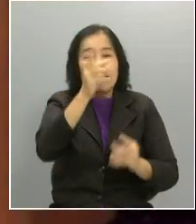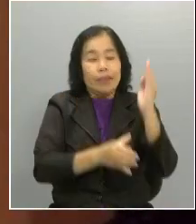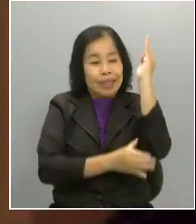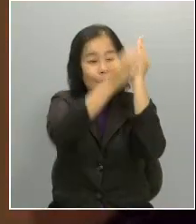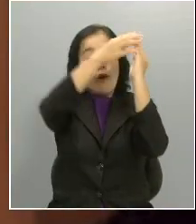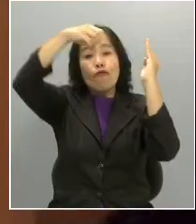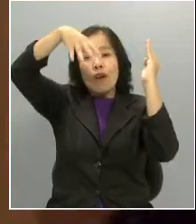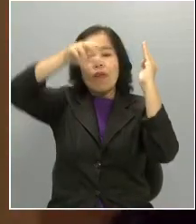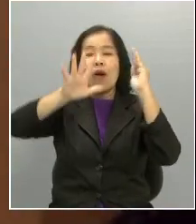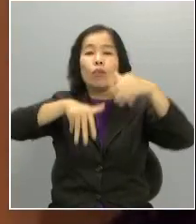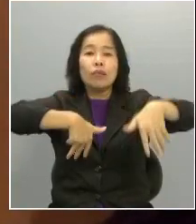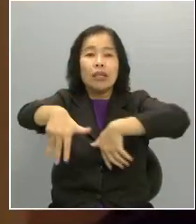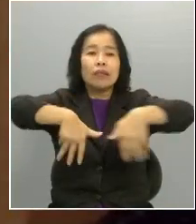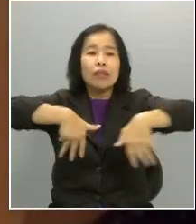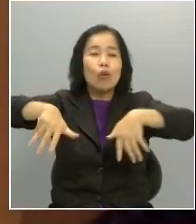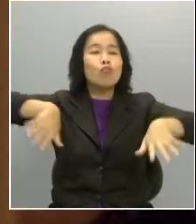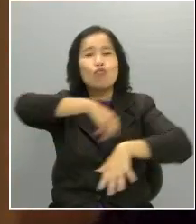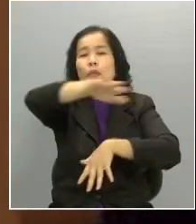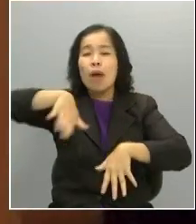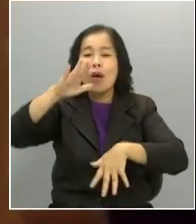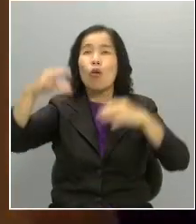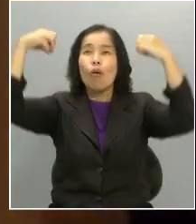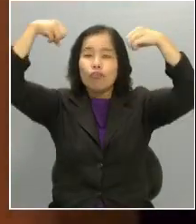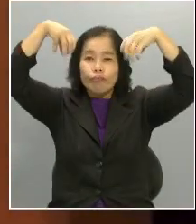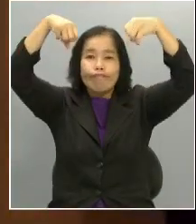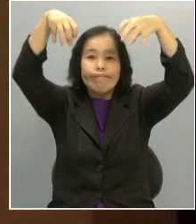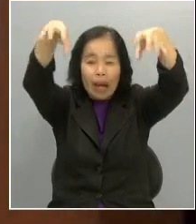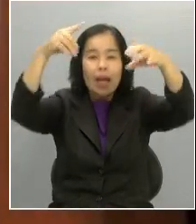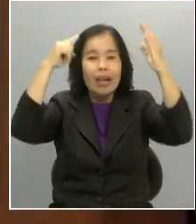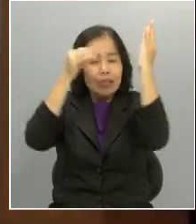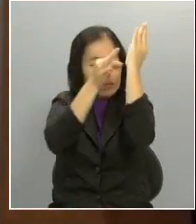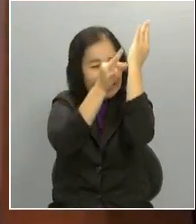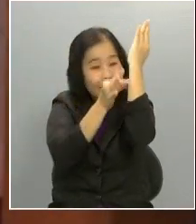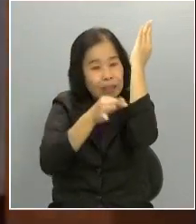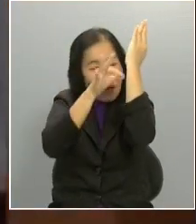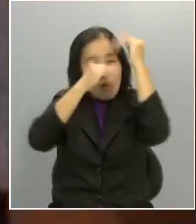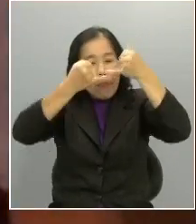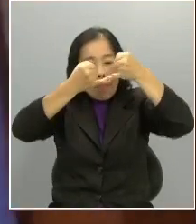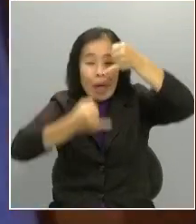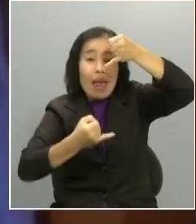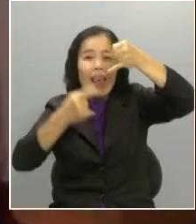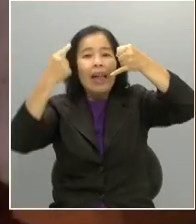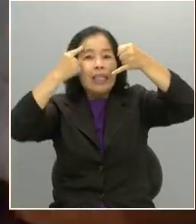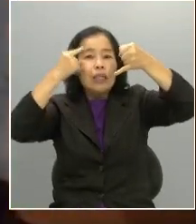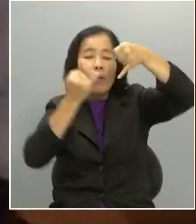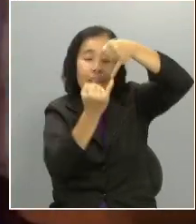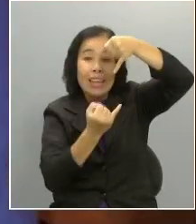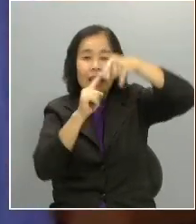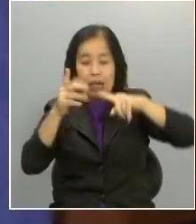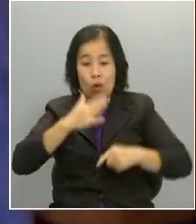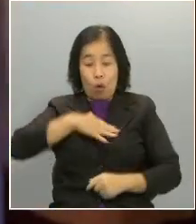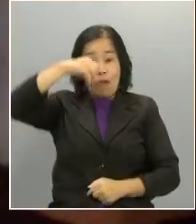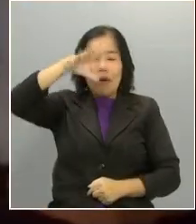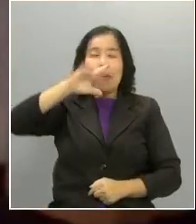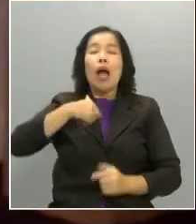ารณะเสาไฟโคมไฟถนนรั่วน่าจะรั่วก่อนน้ำท่วมแล้วด้วยซ้ำคือไม่ใช่ของการไฟฟ้าแต่เดี๋ยวการไฟฟ้าเข้าไปช่ว